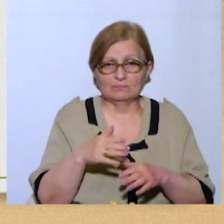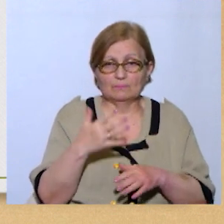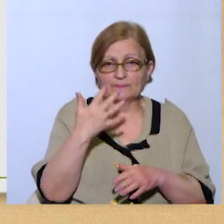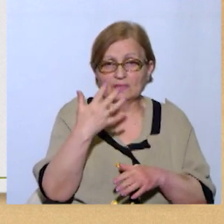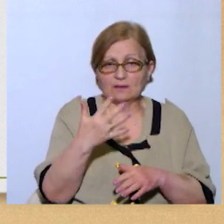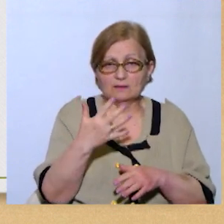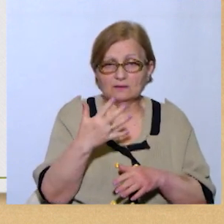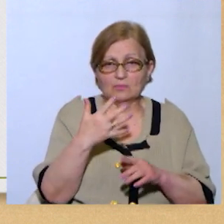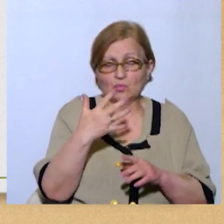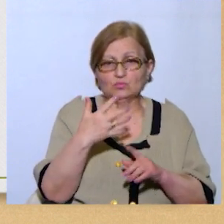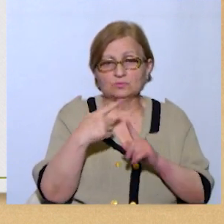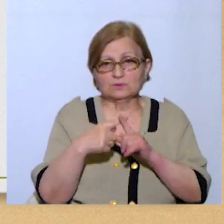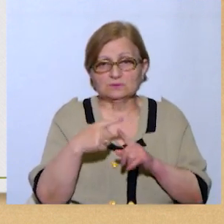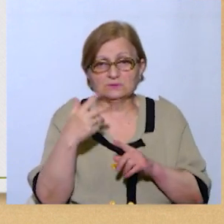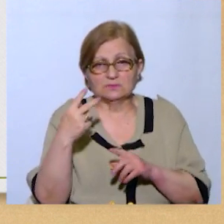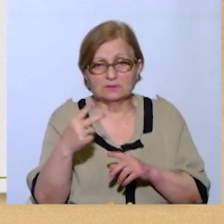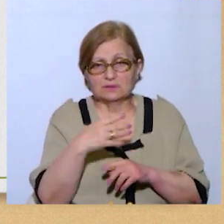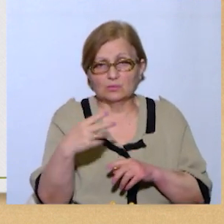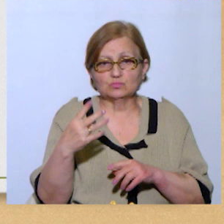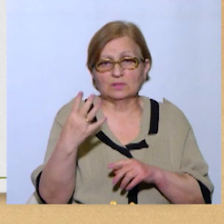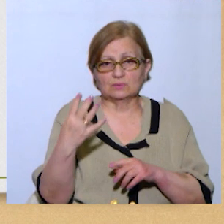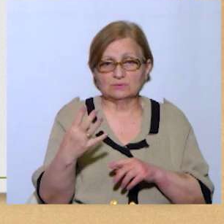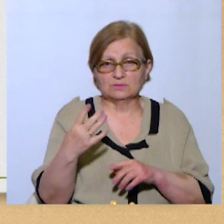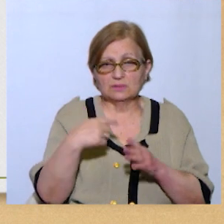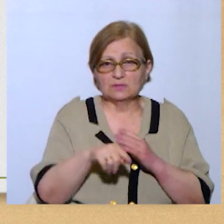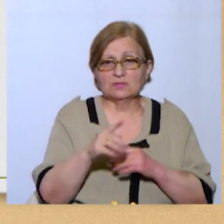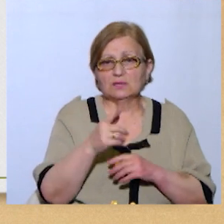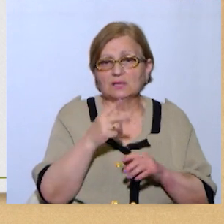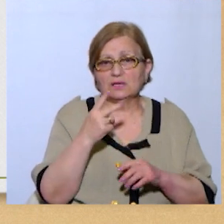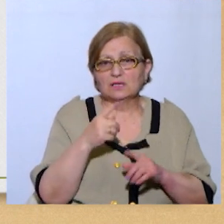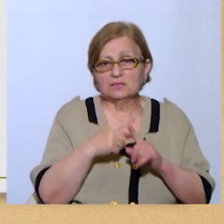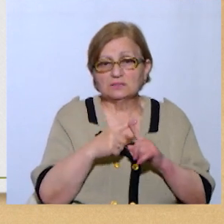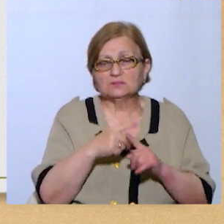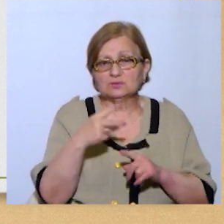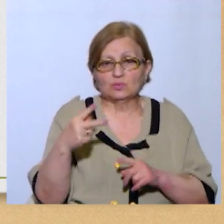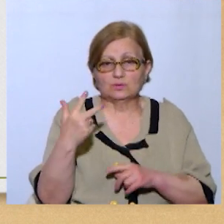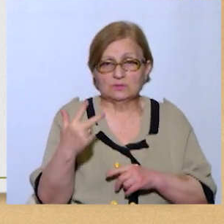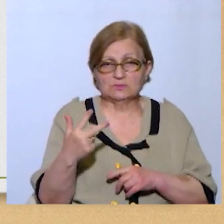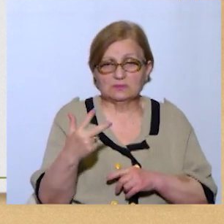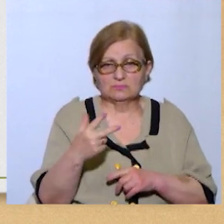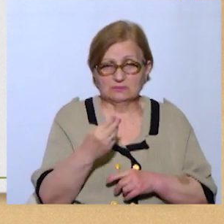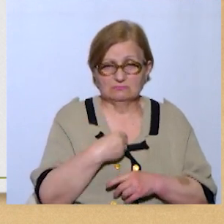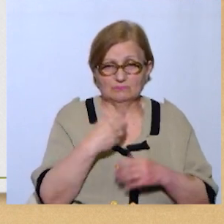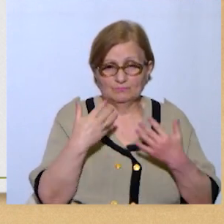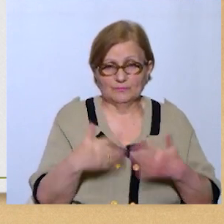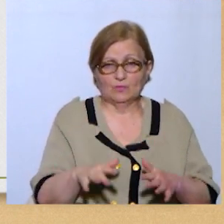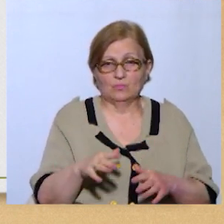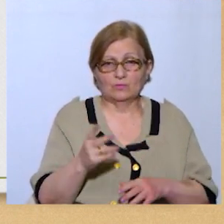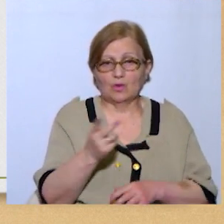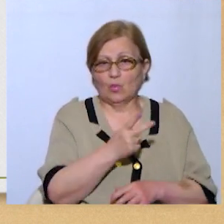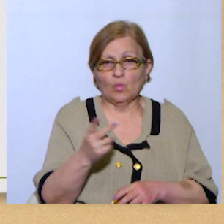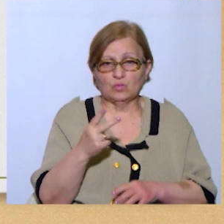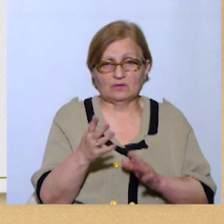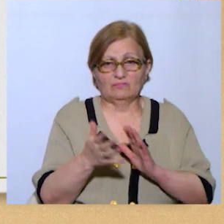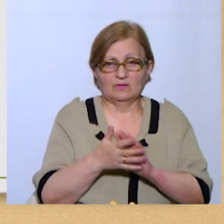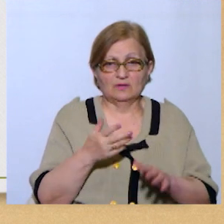და x-ის საშუალო უნდა იყოს 4 წევრი და გამოდის, რომ x 3 სტოლია და გვაქვს აი ესეთი მონაცემები. უკვე ორივე წევრი გამოვიცანით: